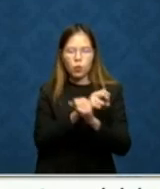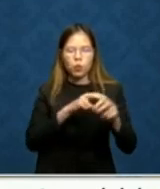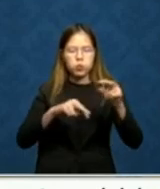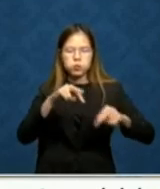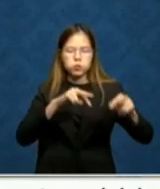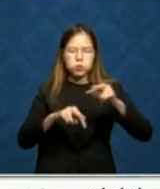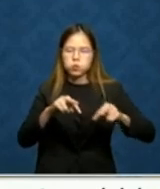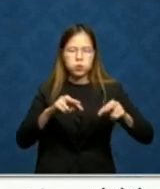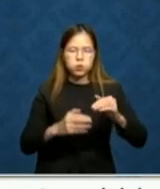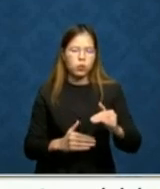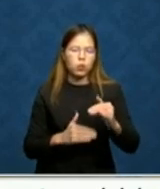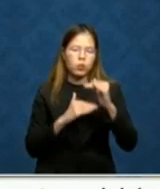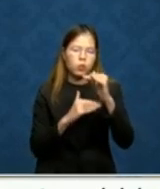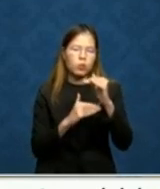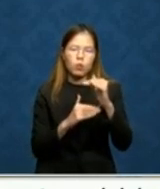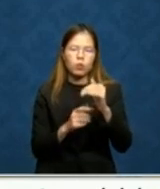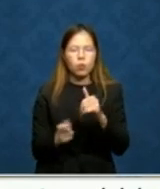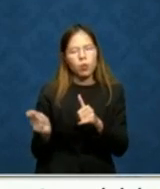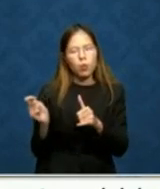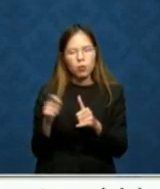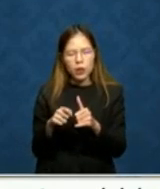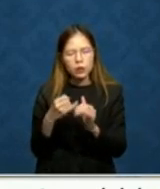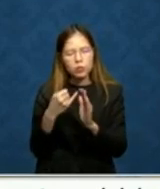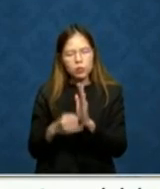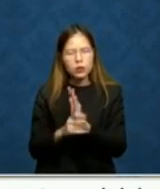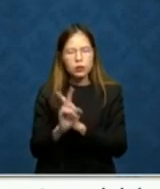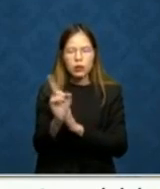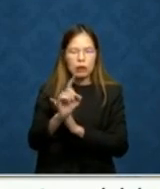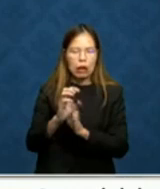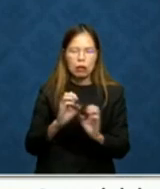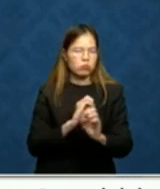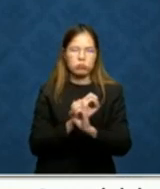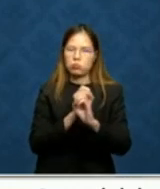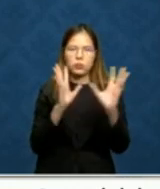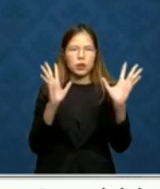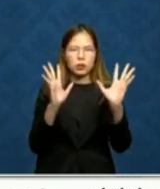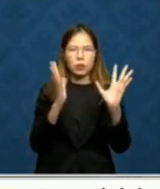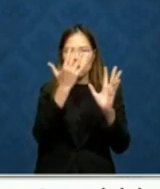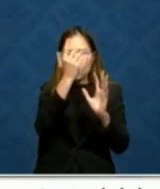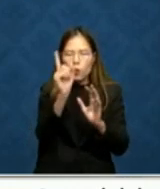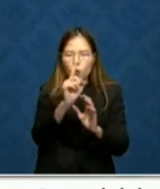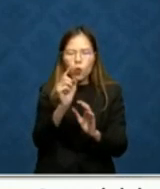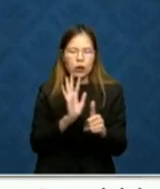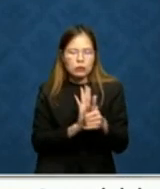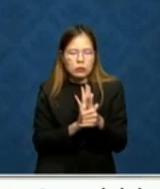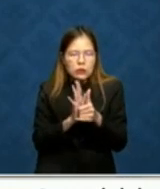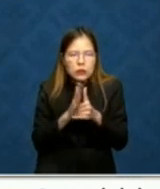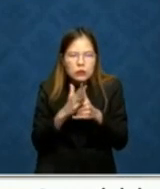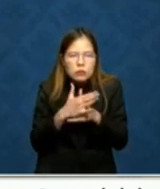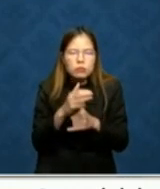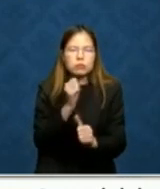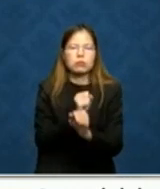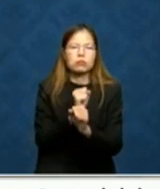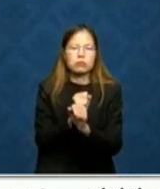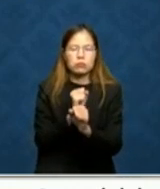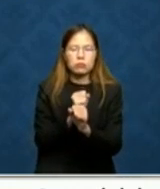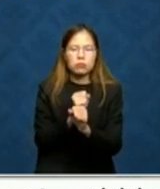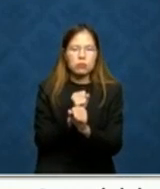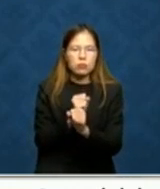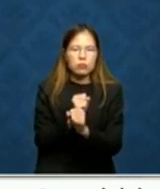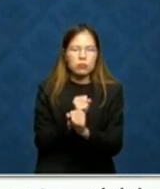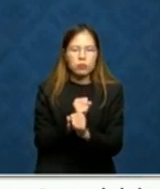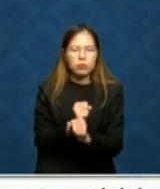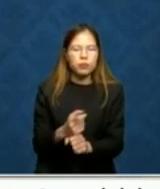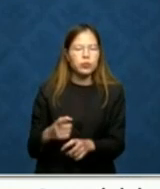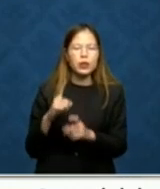ไม่มีบทบัญญัติฐานความผิดฐานคุกคามทางเพศไว้อย่างชัดเจนเพราะการคุกคามเป็นการกระทำที่ไม่เกิดอันตราย